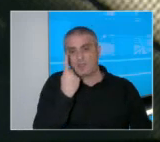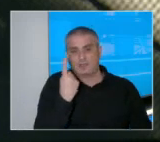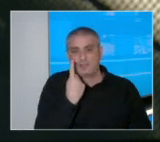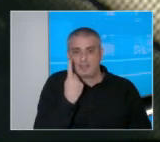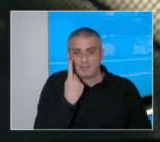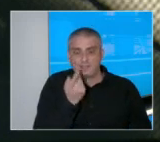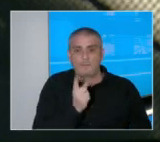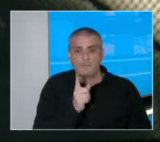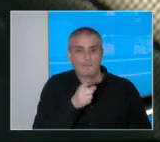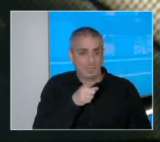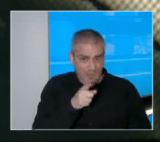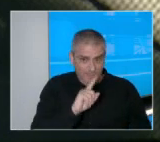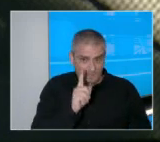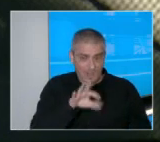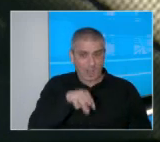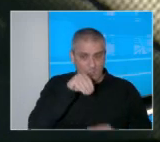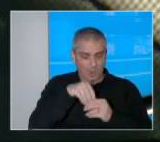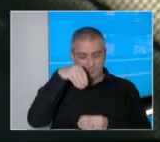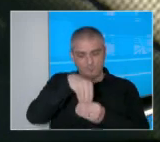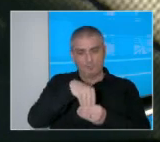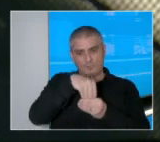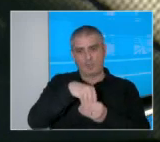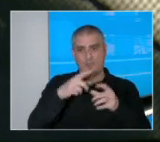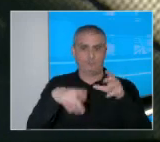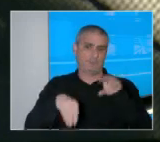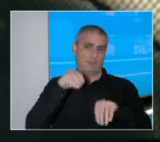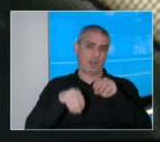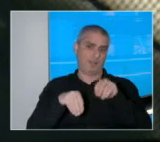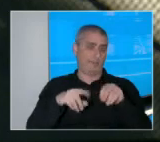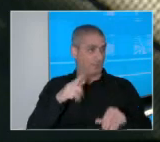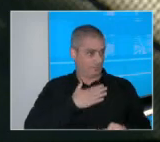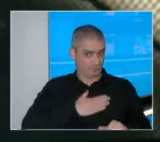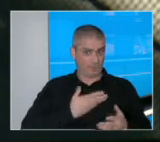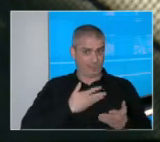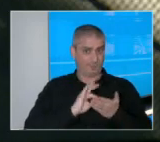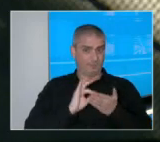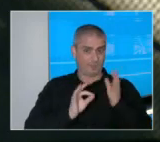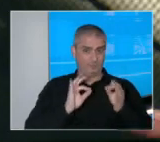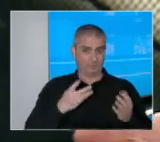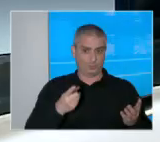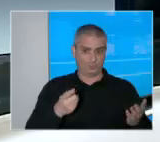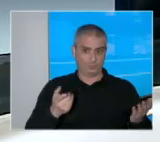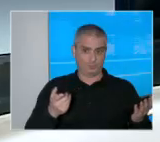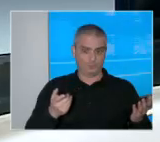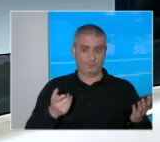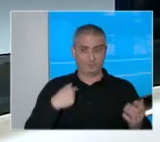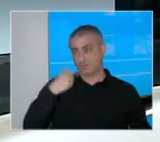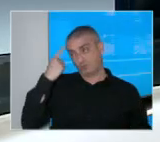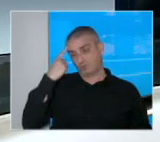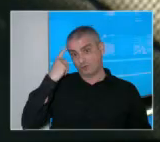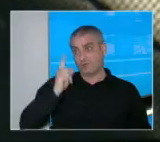ויחיד. מי הבוחרים ישימו את הפתקים שלו בקלפי. אתם שואפים לקבל את תיק המשפטים? בזאת נסיים, משה, כן. אני